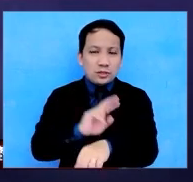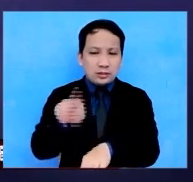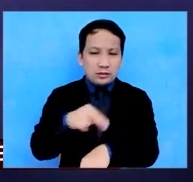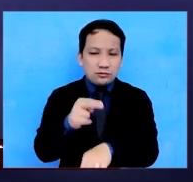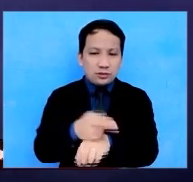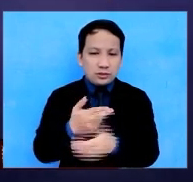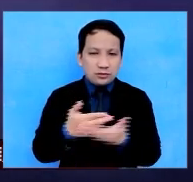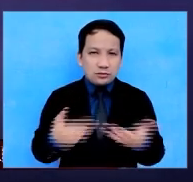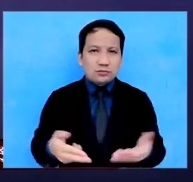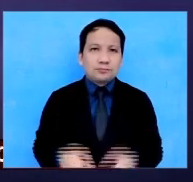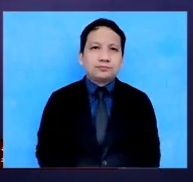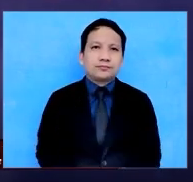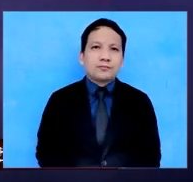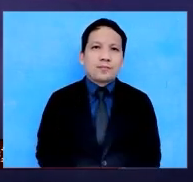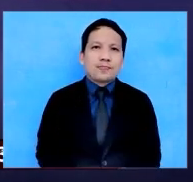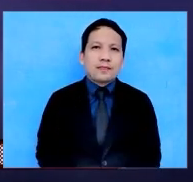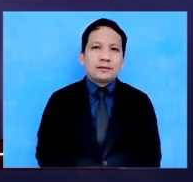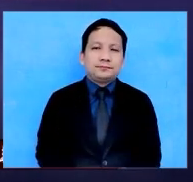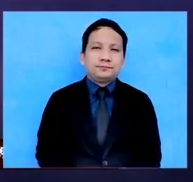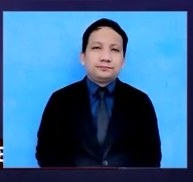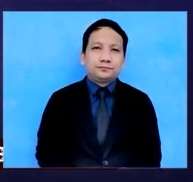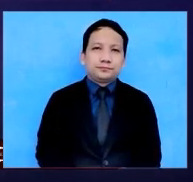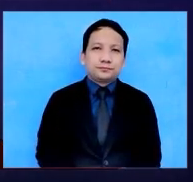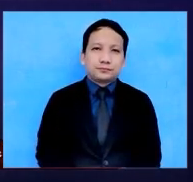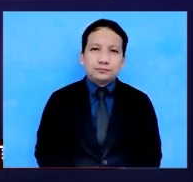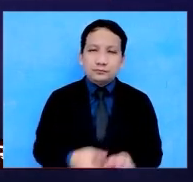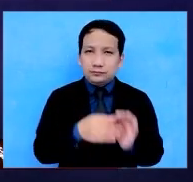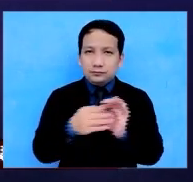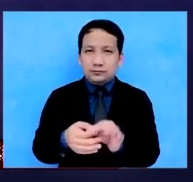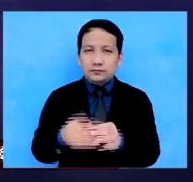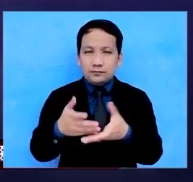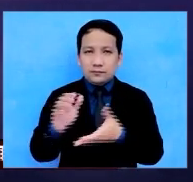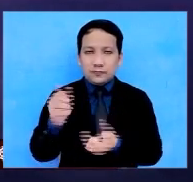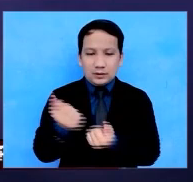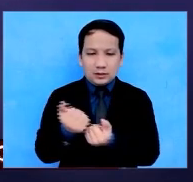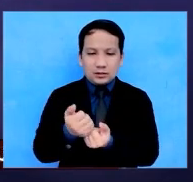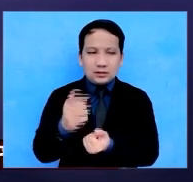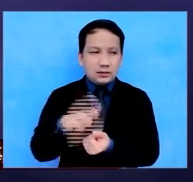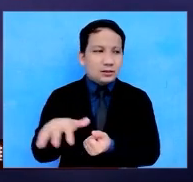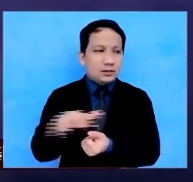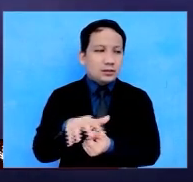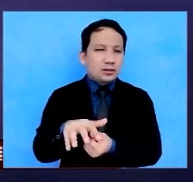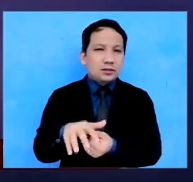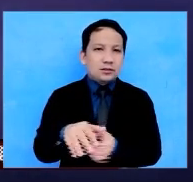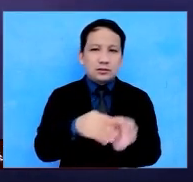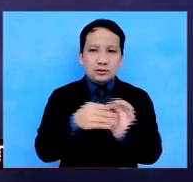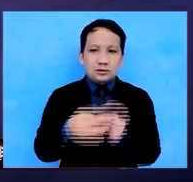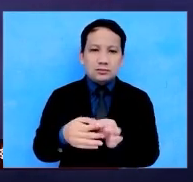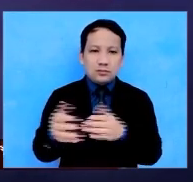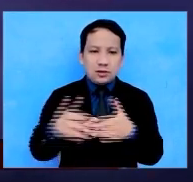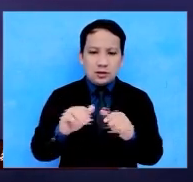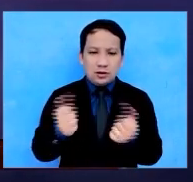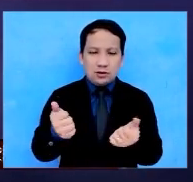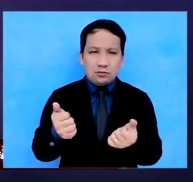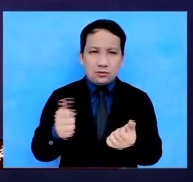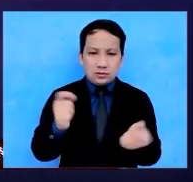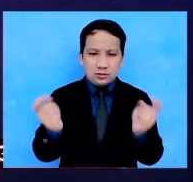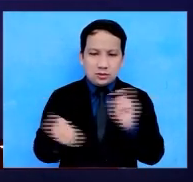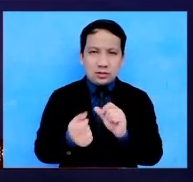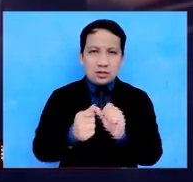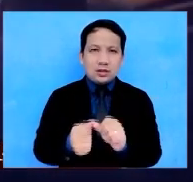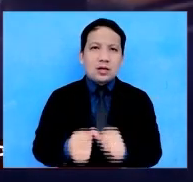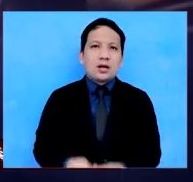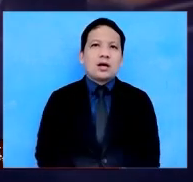bansa. Sa kabila nga lang ng suporta sa pagluluwag ng economic provisions, nagkatalo naman sa paraan ng pag-amyenda ng saligang